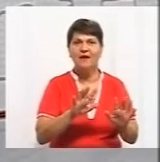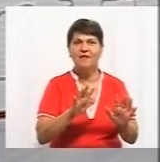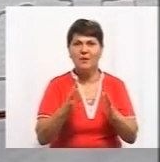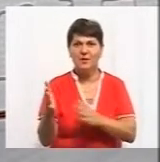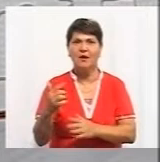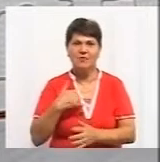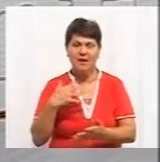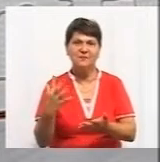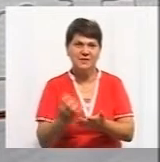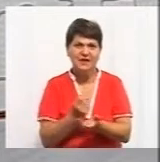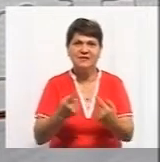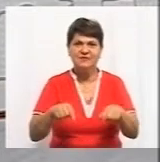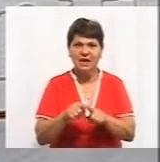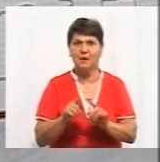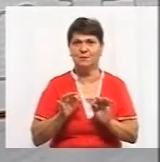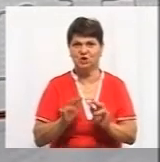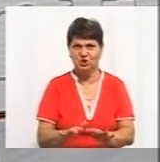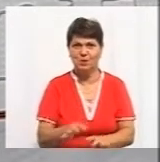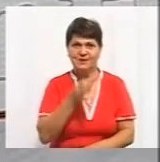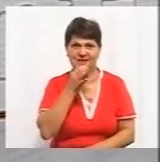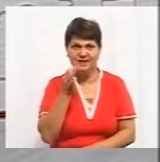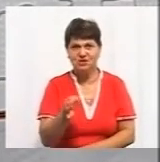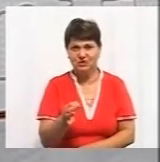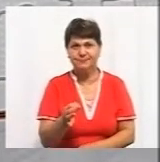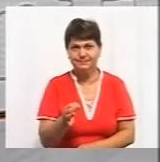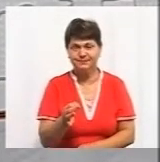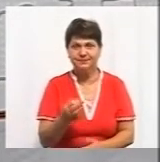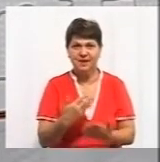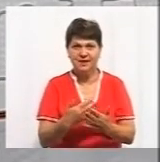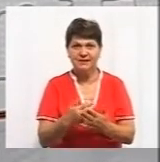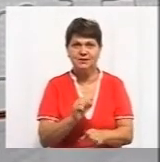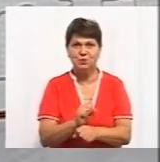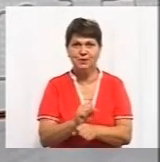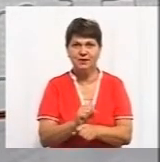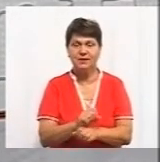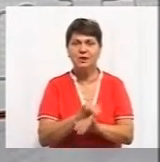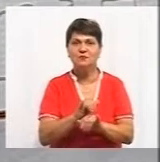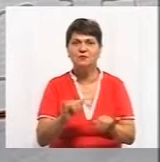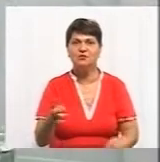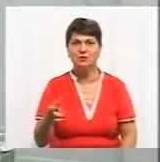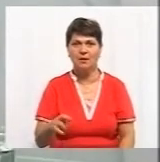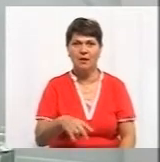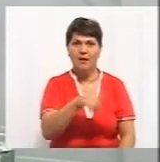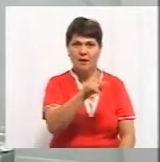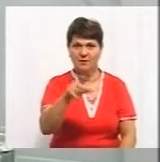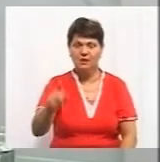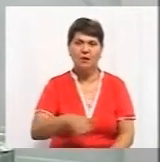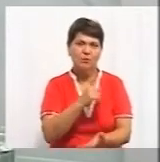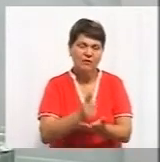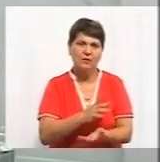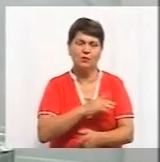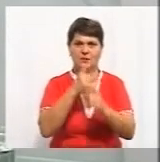нам вдається таким чином, ну, скажімо, десь зупинити це розповсюдження. Пасажири мають бути в